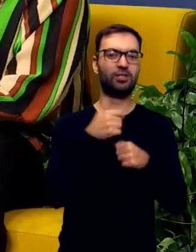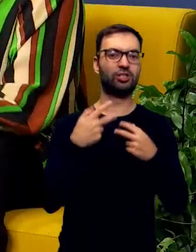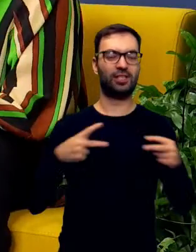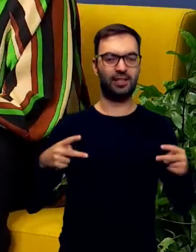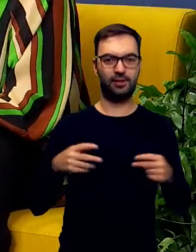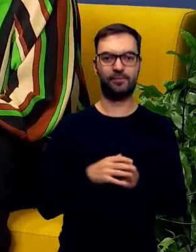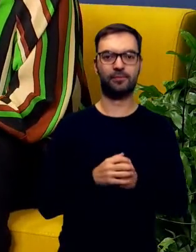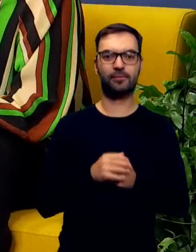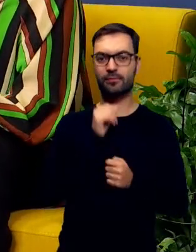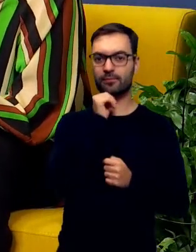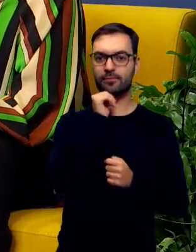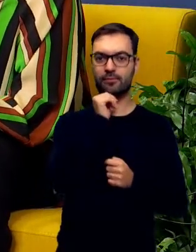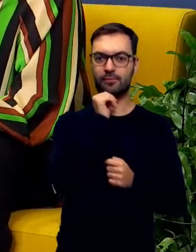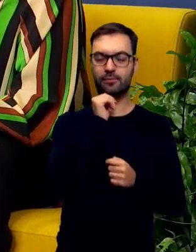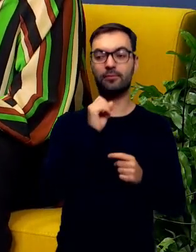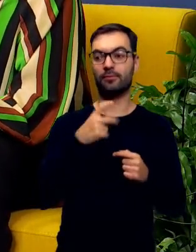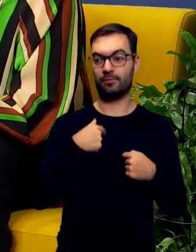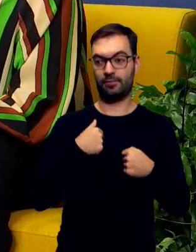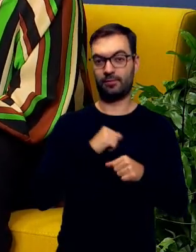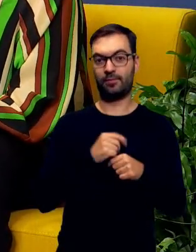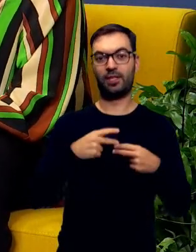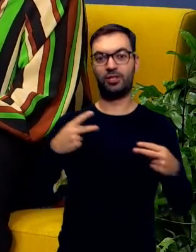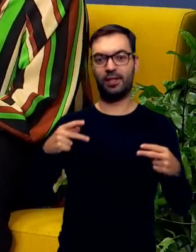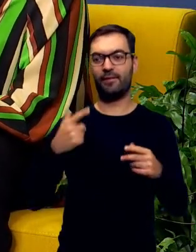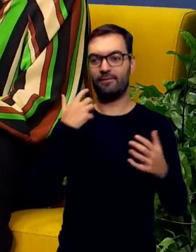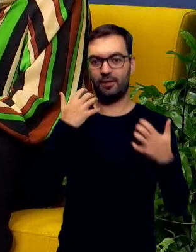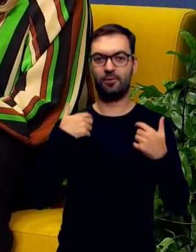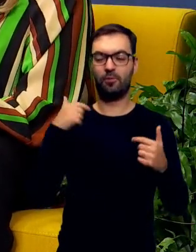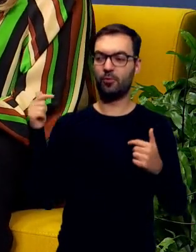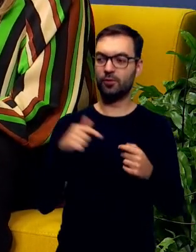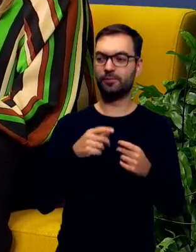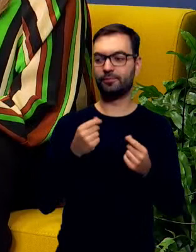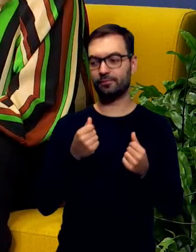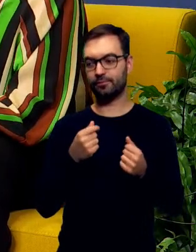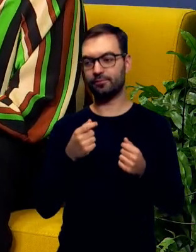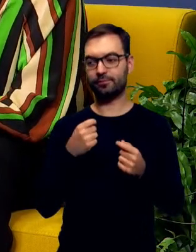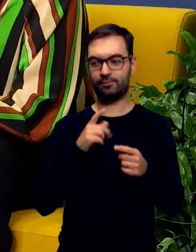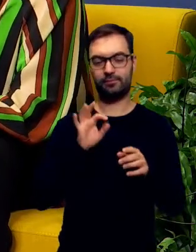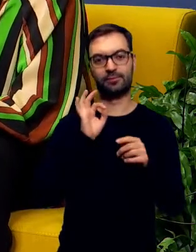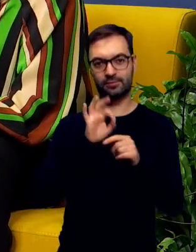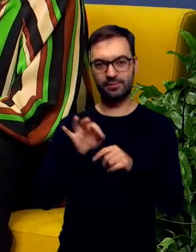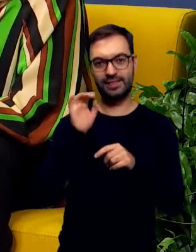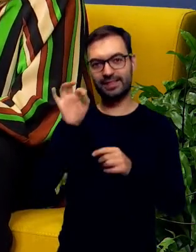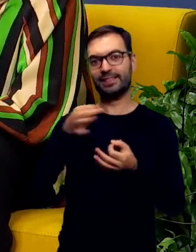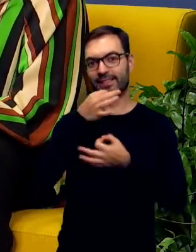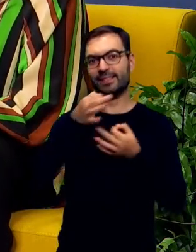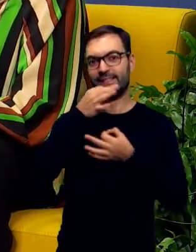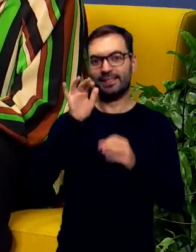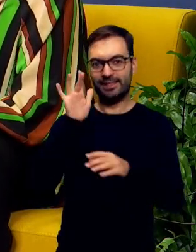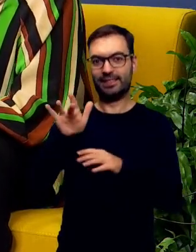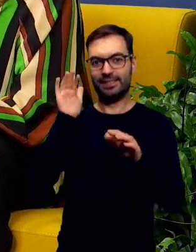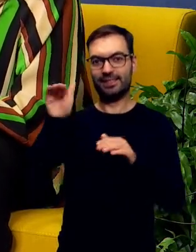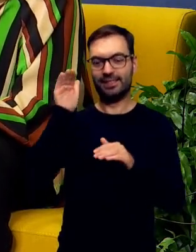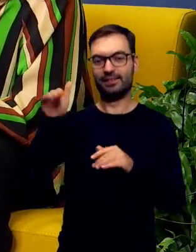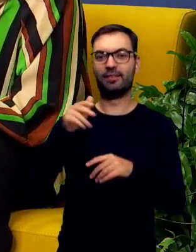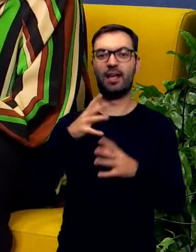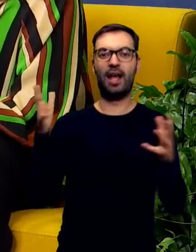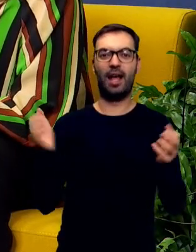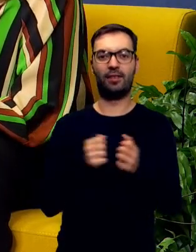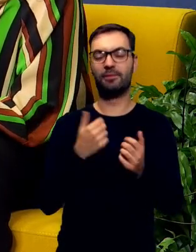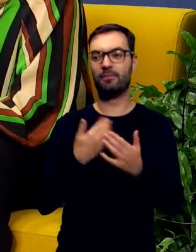że ja jako dziennikarka newsowa musiałam trochę właśnie dręczyć ratowników, bo